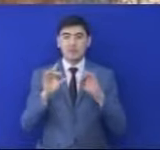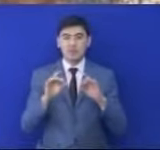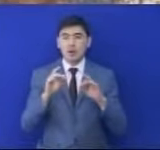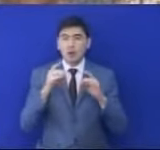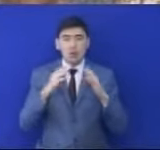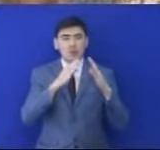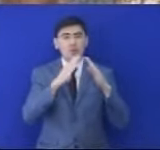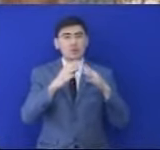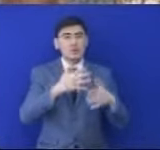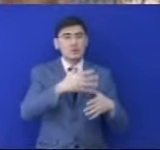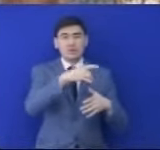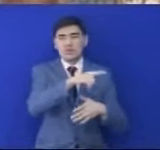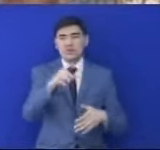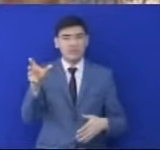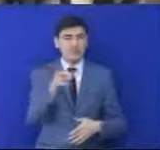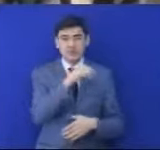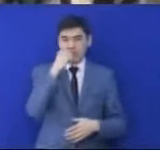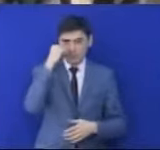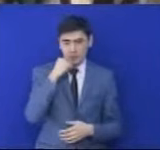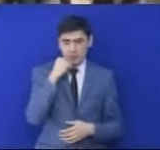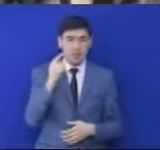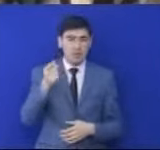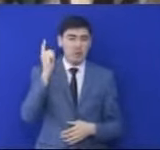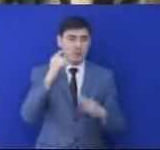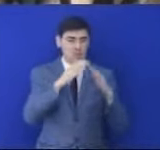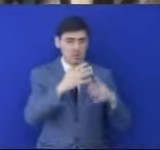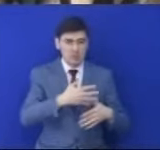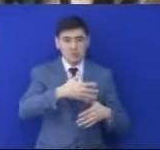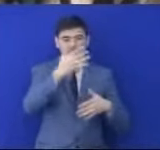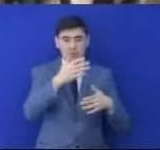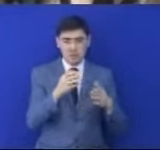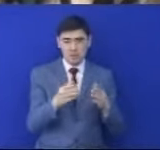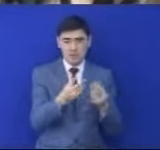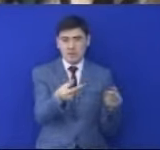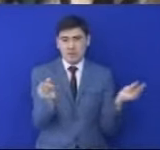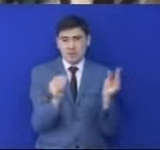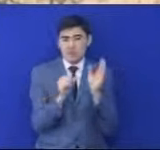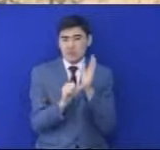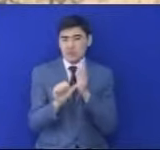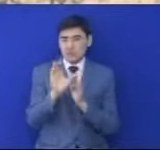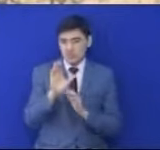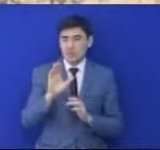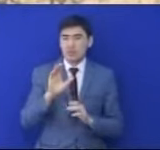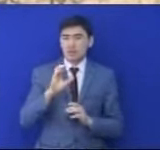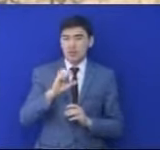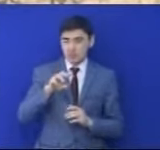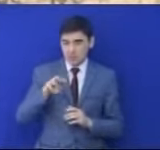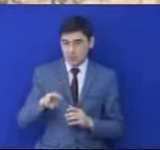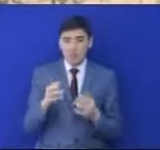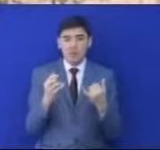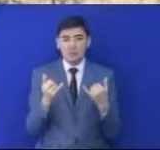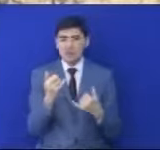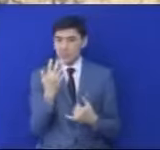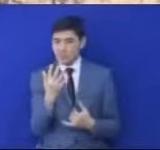және жылылауды қажет етеді. Егер бұрын салынған үйлердің қабырғасының қалыңдығы 65 сантиметр болса, қазірде ол